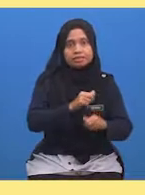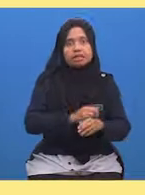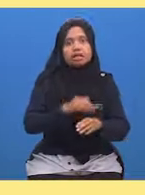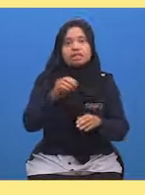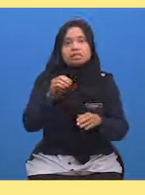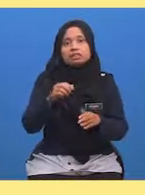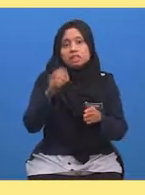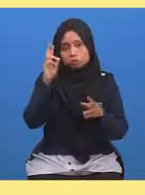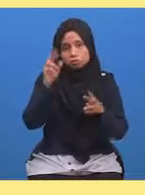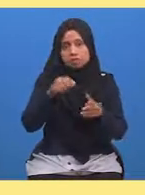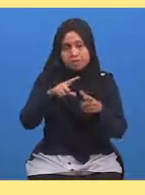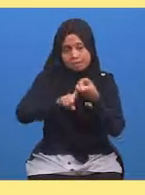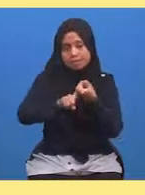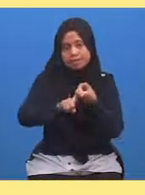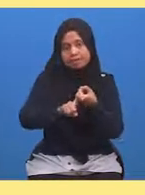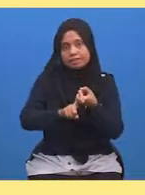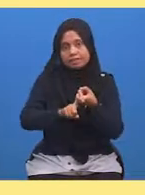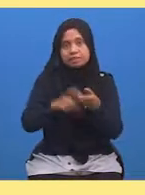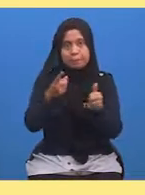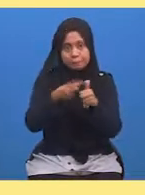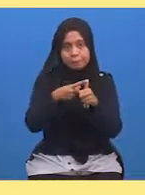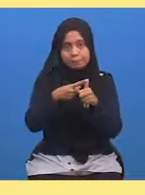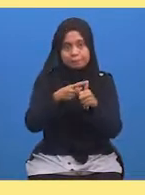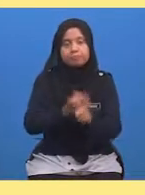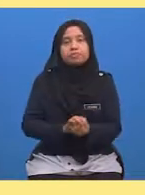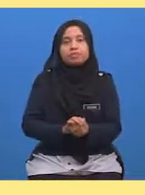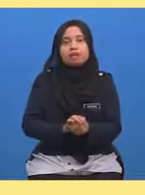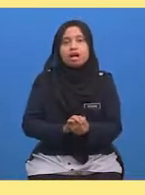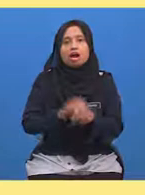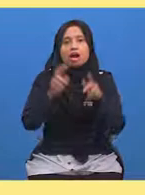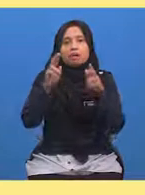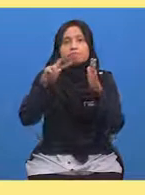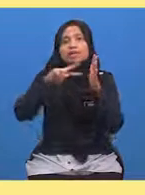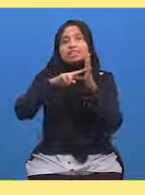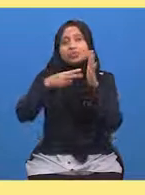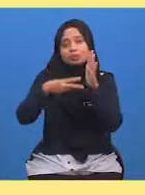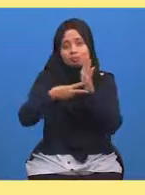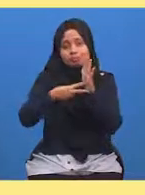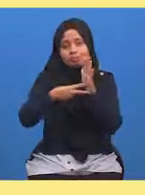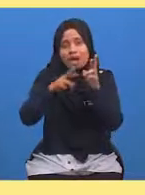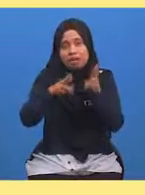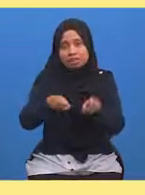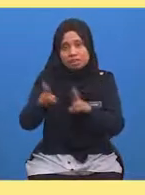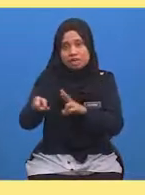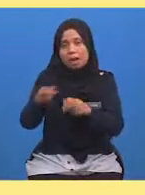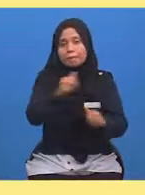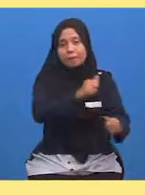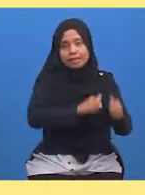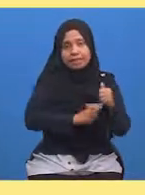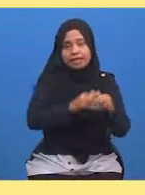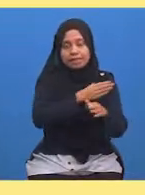iaitu berkaitan yang pertama, takrif rancangan perniagaan dan